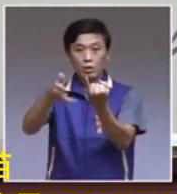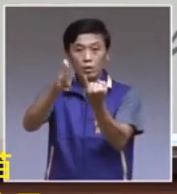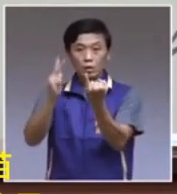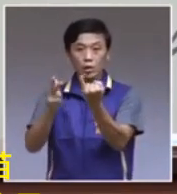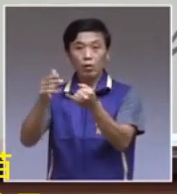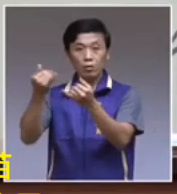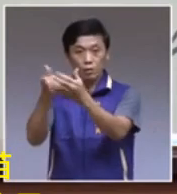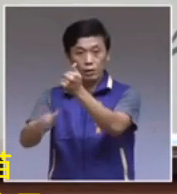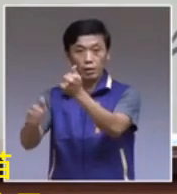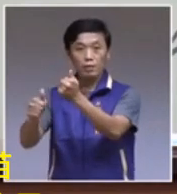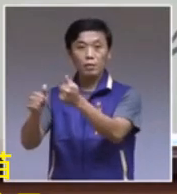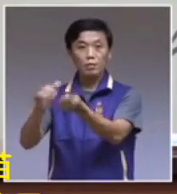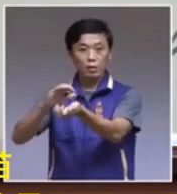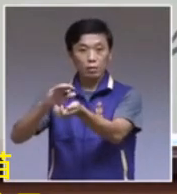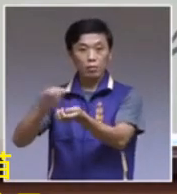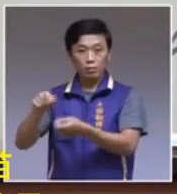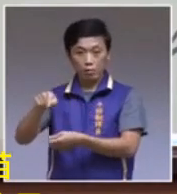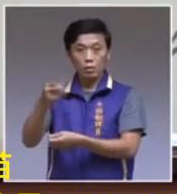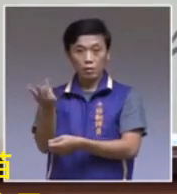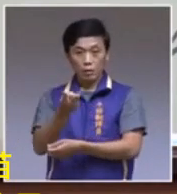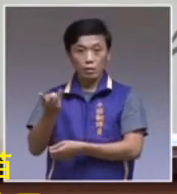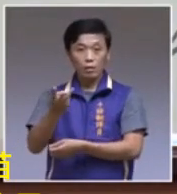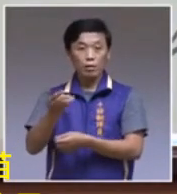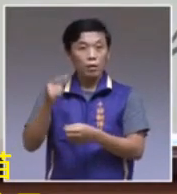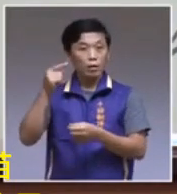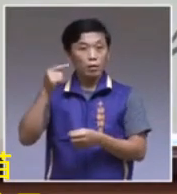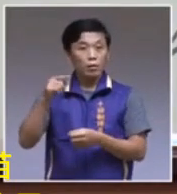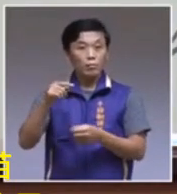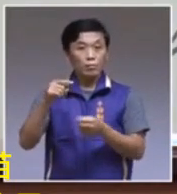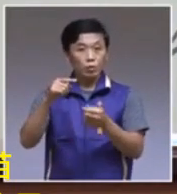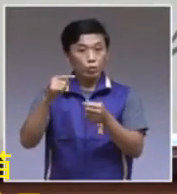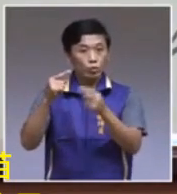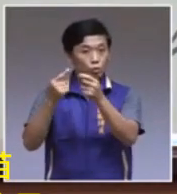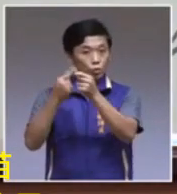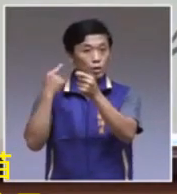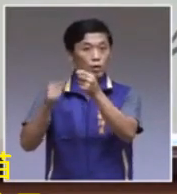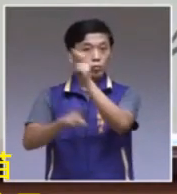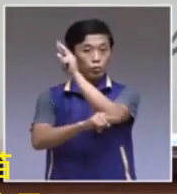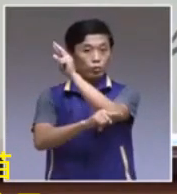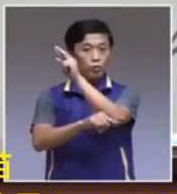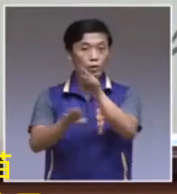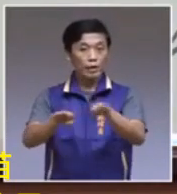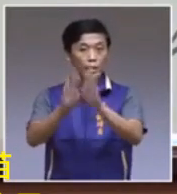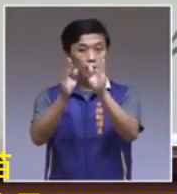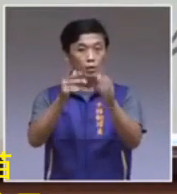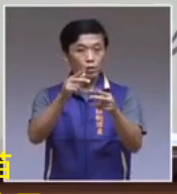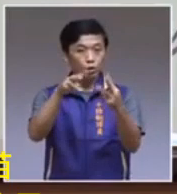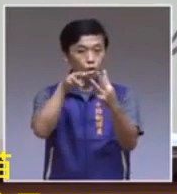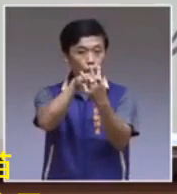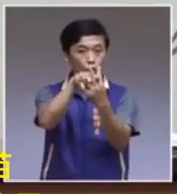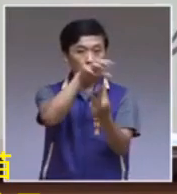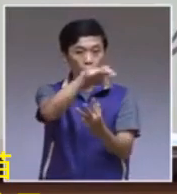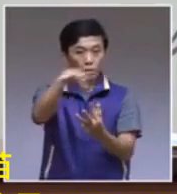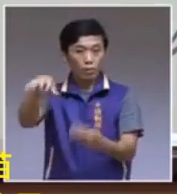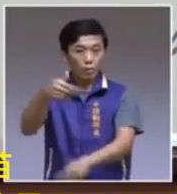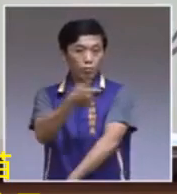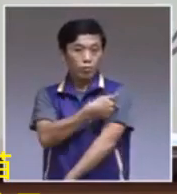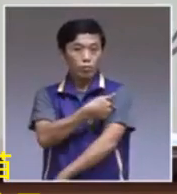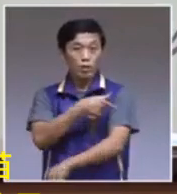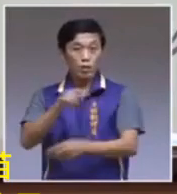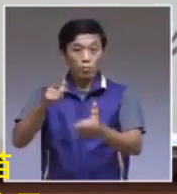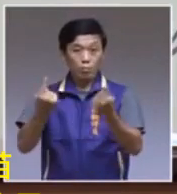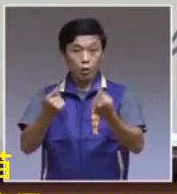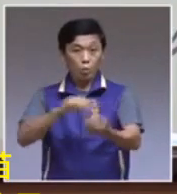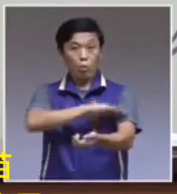从去年年底开始各州逐渐施打，但是比较大型的全面性的